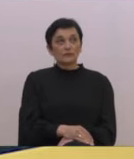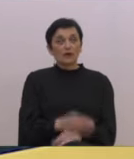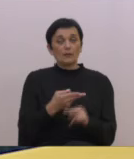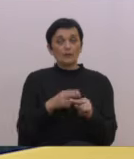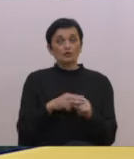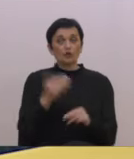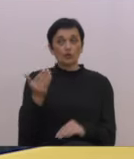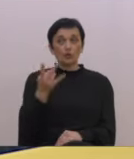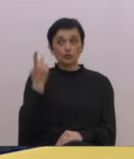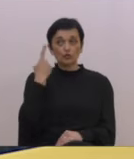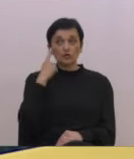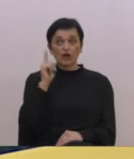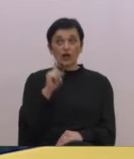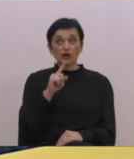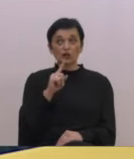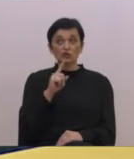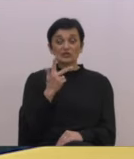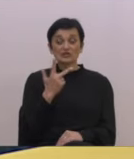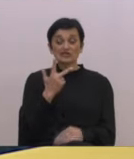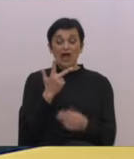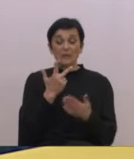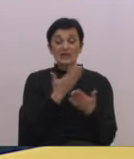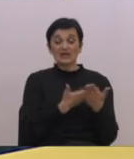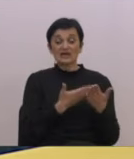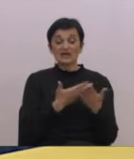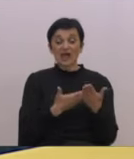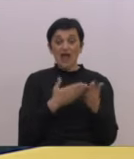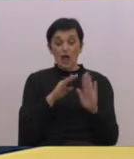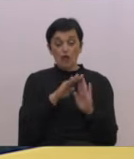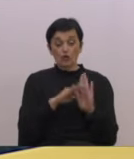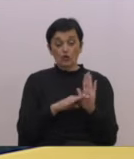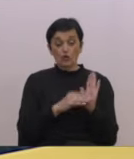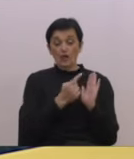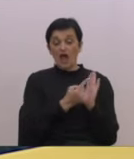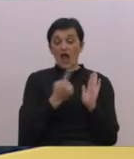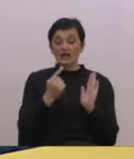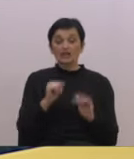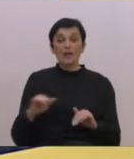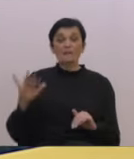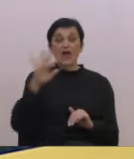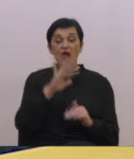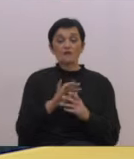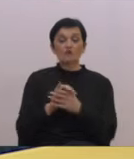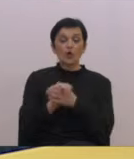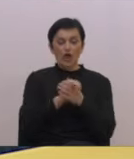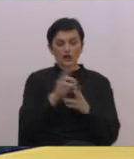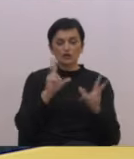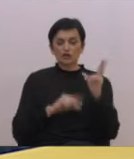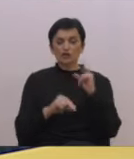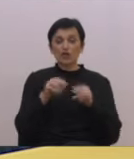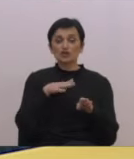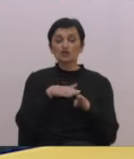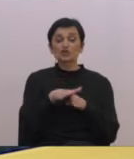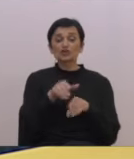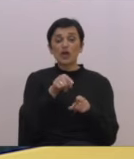ამიტომ თქვენ უნდა იცოდეთ, რომ იმ სამი რეკომენდაციიდან ერთ-ერთი, რომელიც ჩვენ ევროკავშირმა ჩაგვითვალა, შესრულებულად